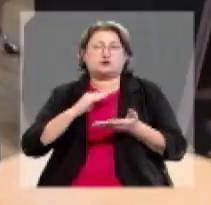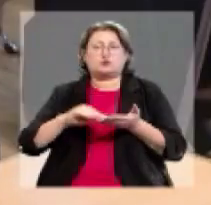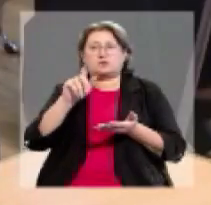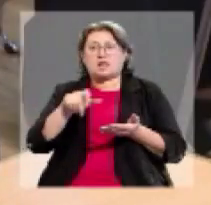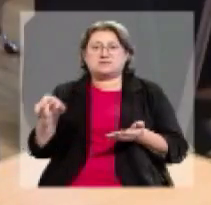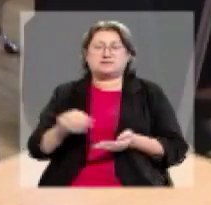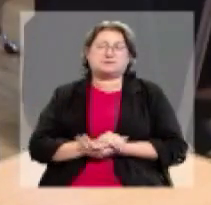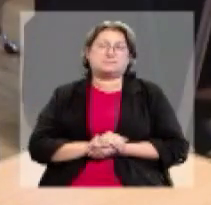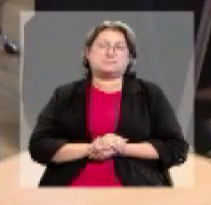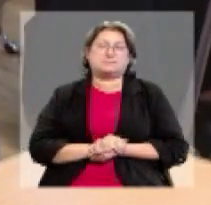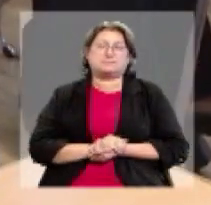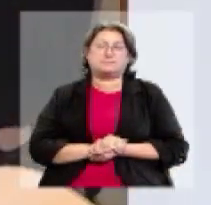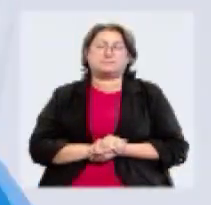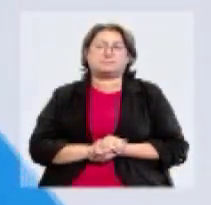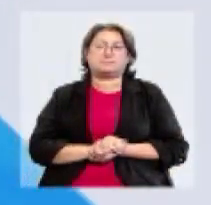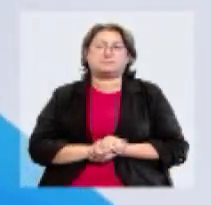корреспонденты.